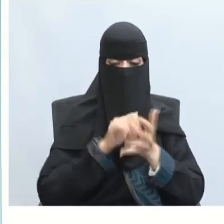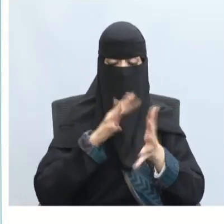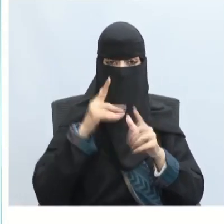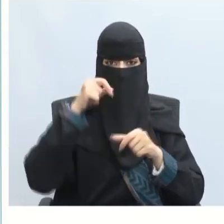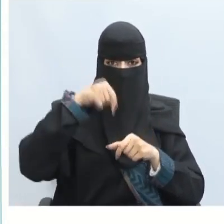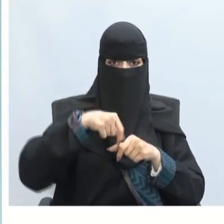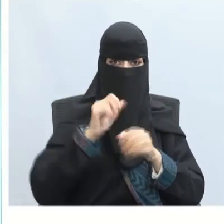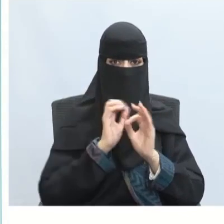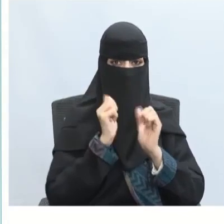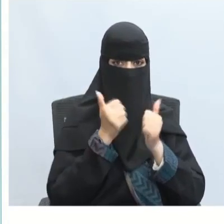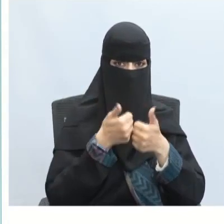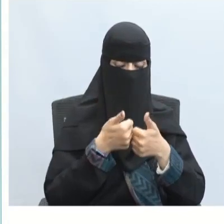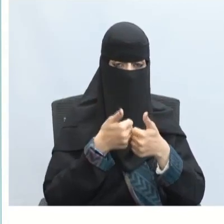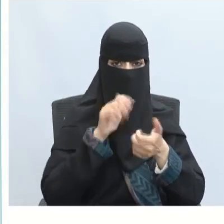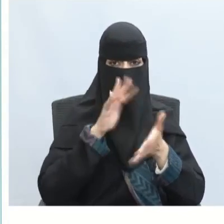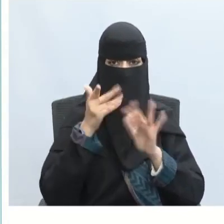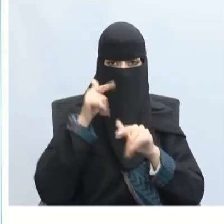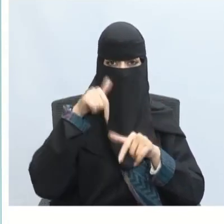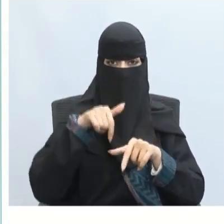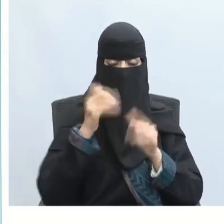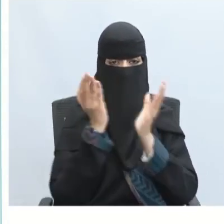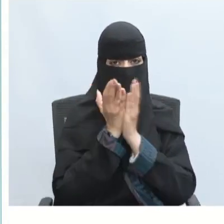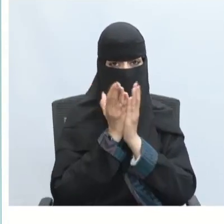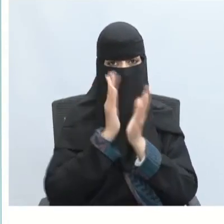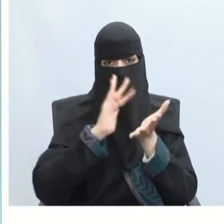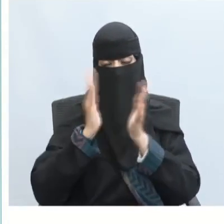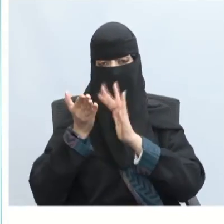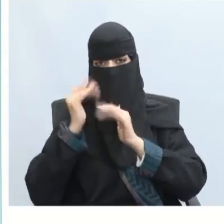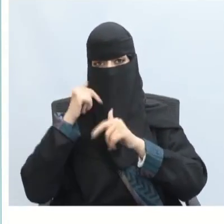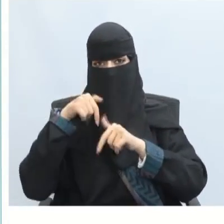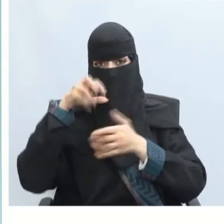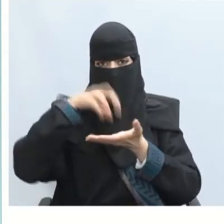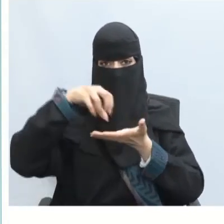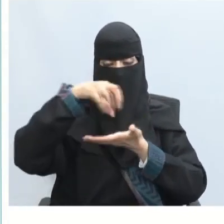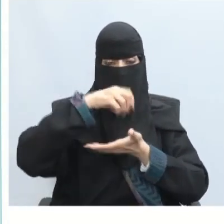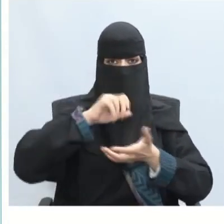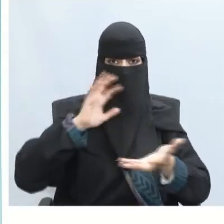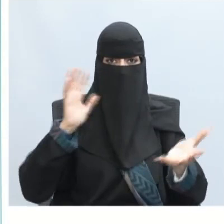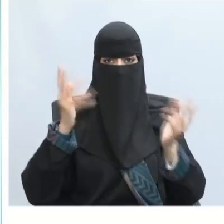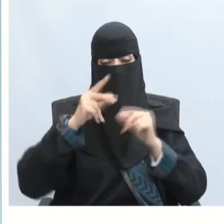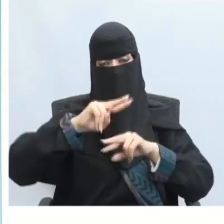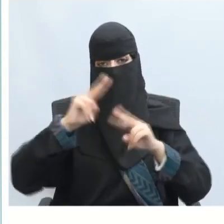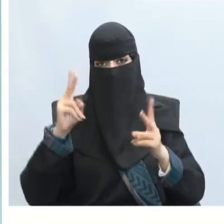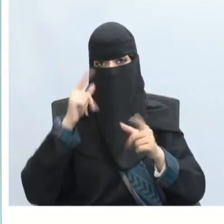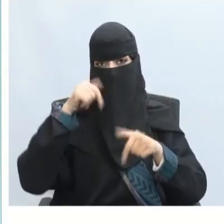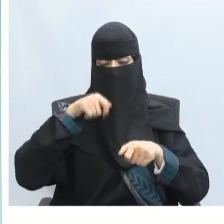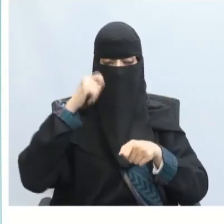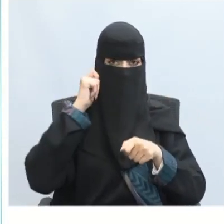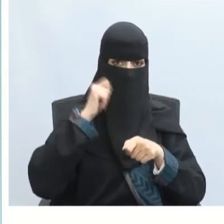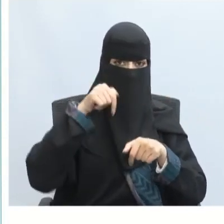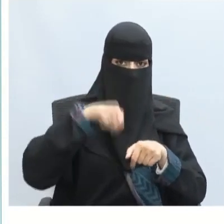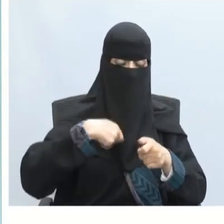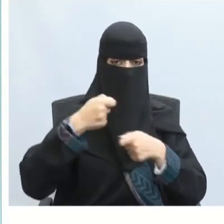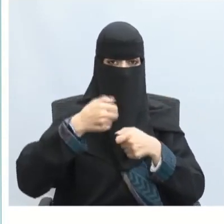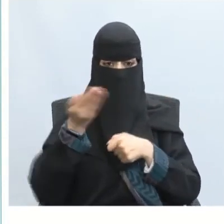سواء في الاسره او المدرسه او الاماكن العامه او وغيرها واستغلالهم في